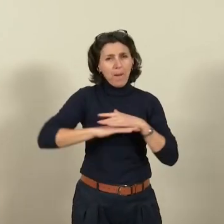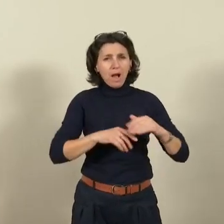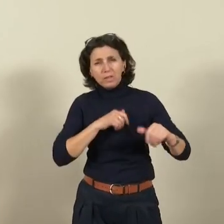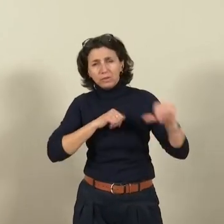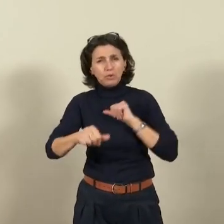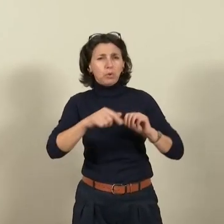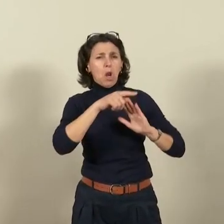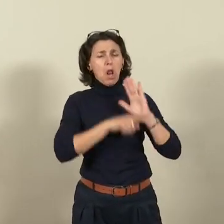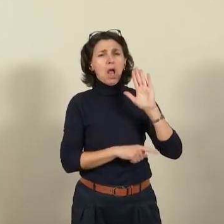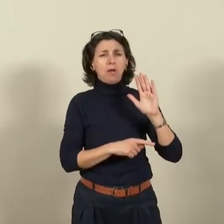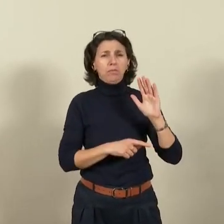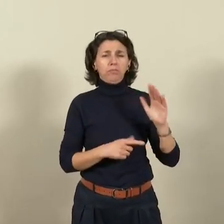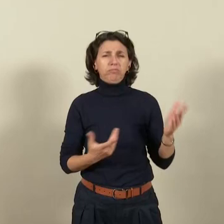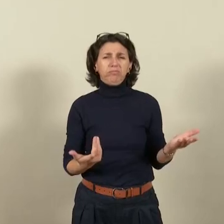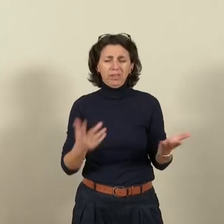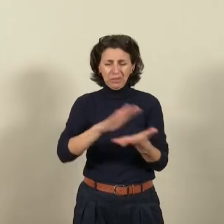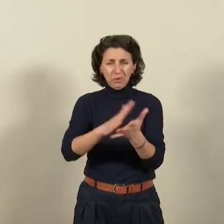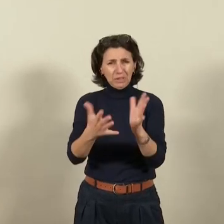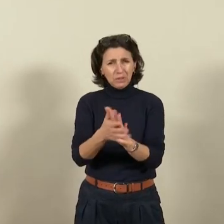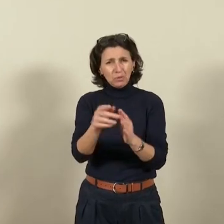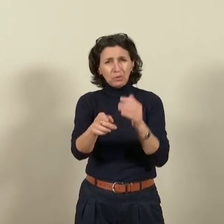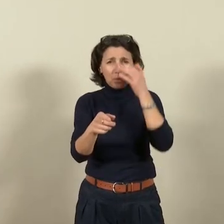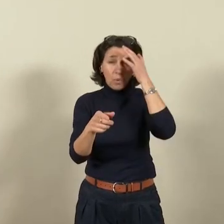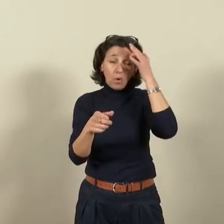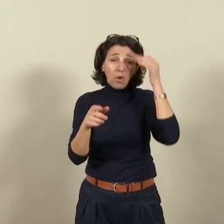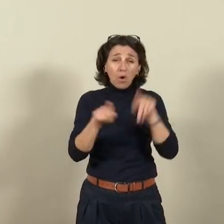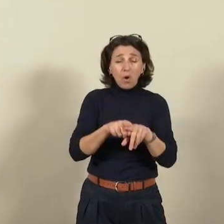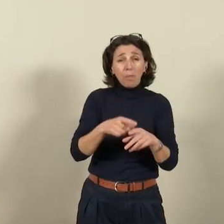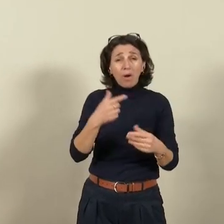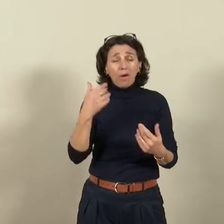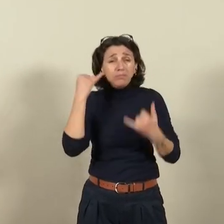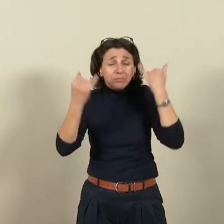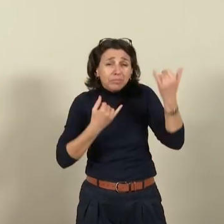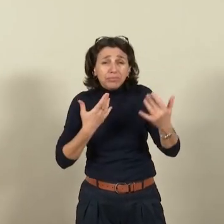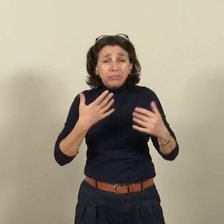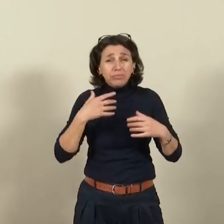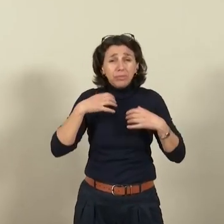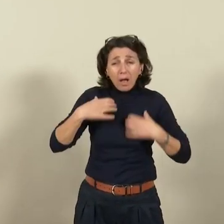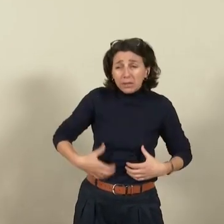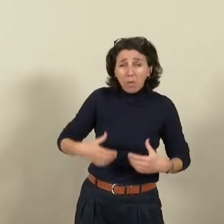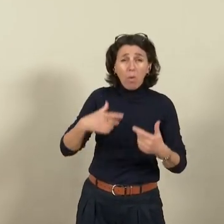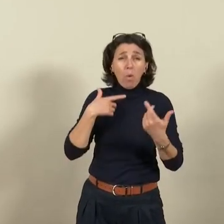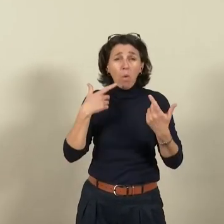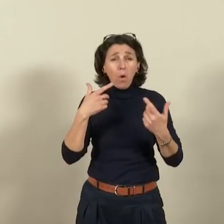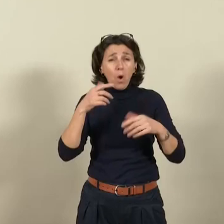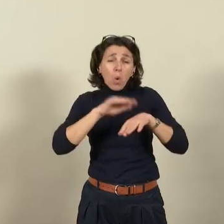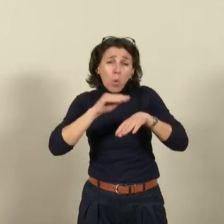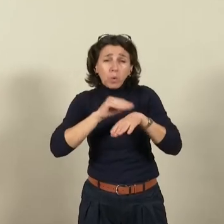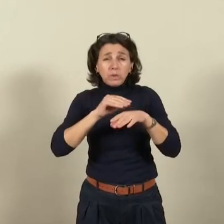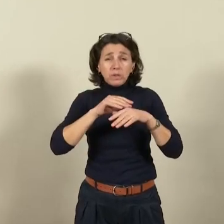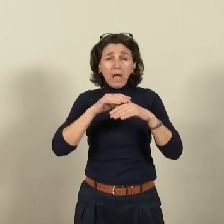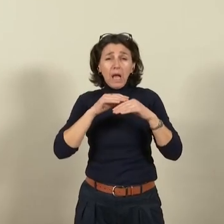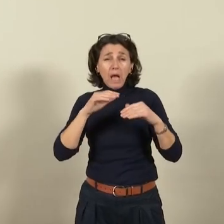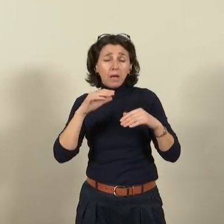laésés si par malheur leurs adhérents ou leurs conseils d'administration ne sont pas parfait paritaire ou si elles ont acheté des